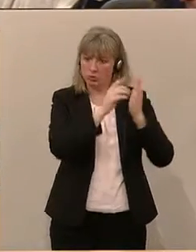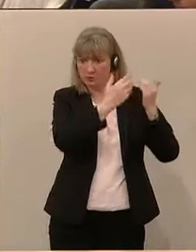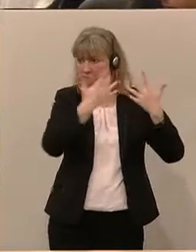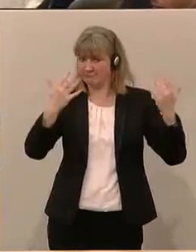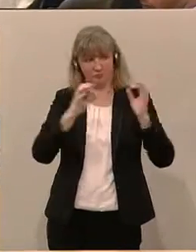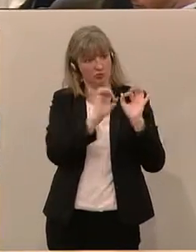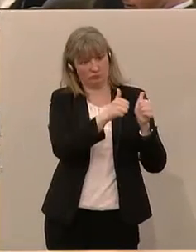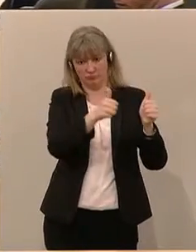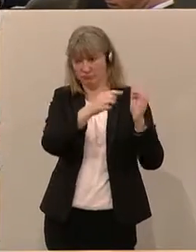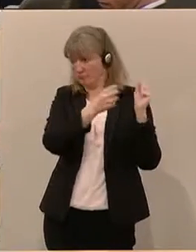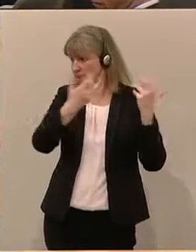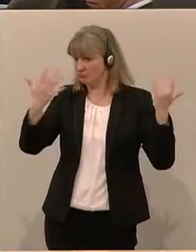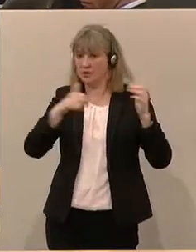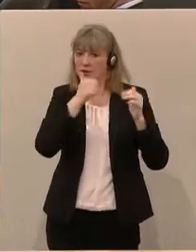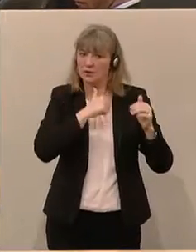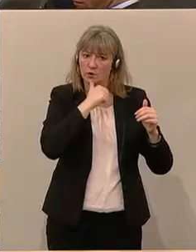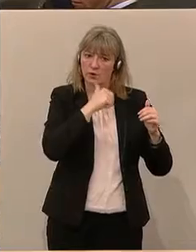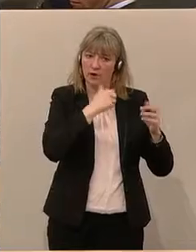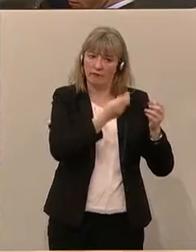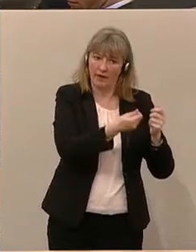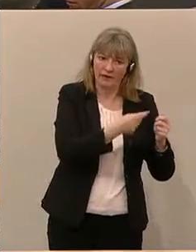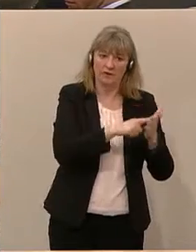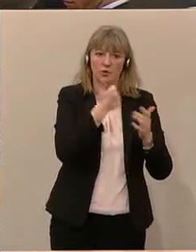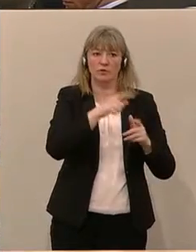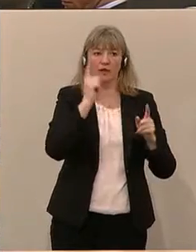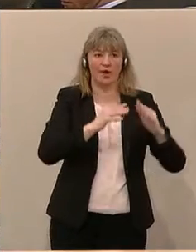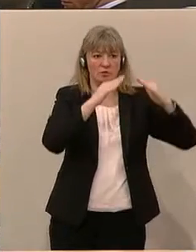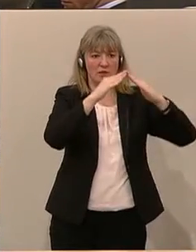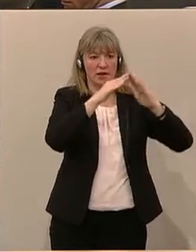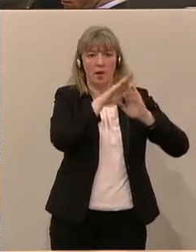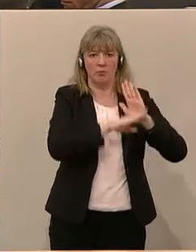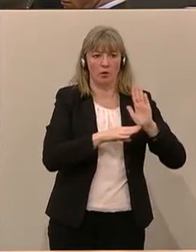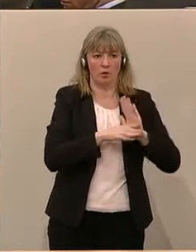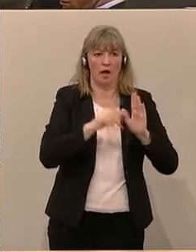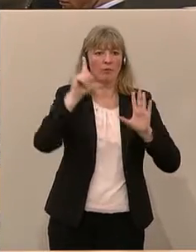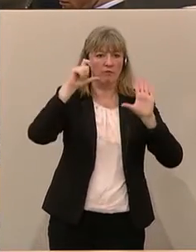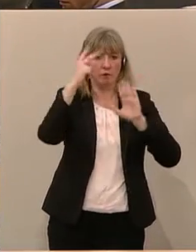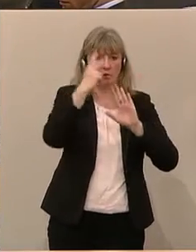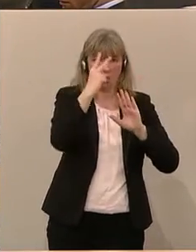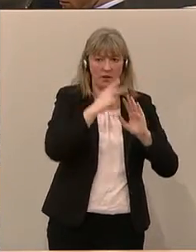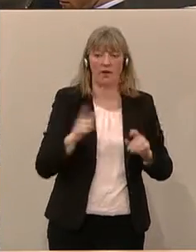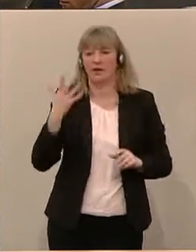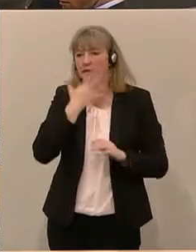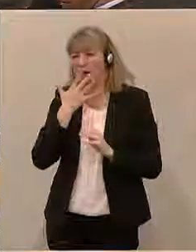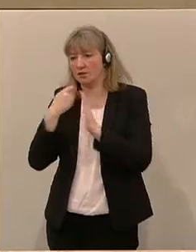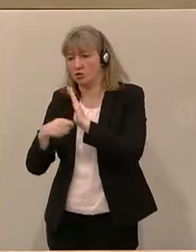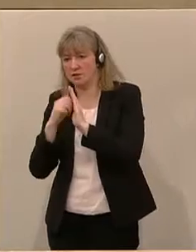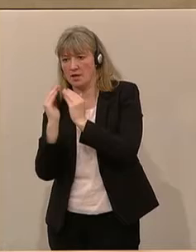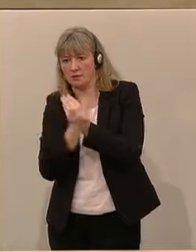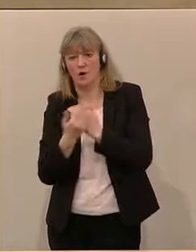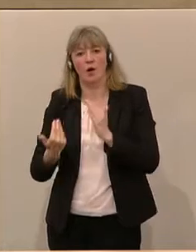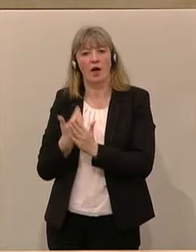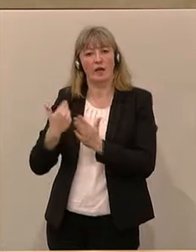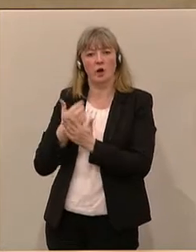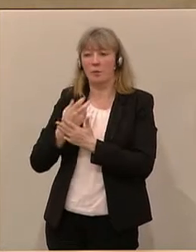kurz nochmal darstellen. Green Finance, 100.000 Dächerprogramm bei der Photovoltaik, die thermische Sanierung,